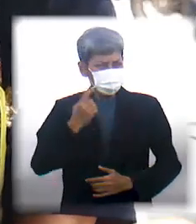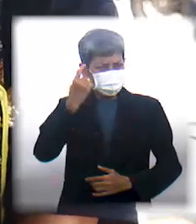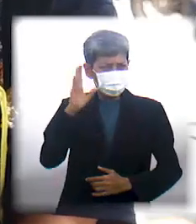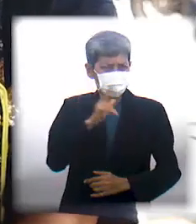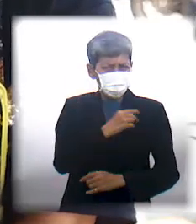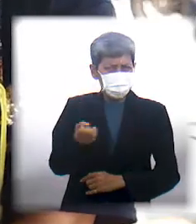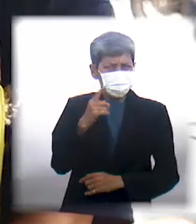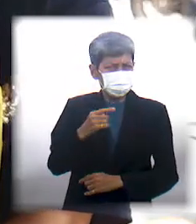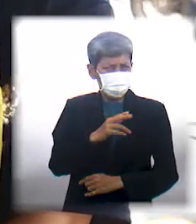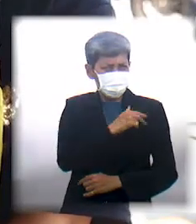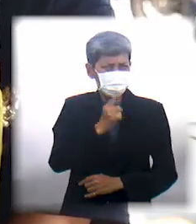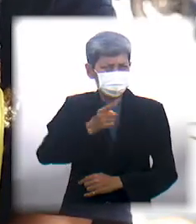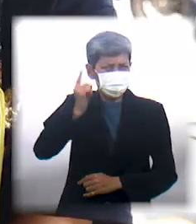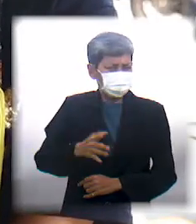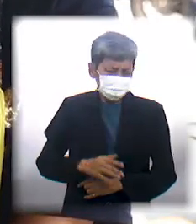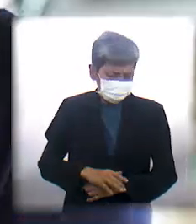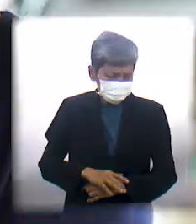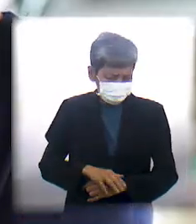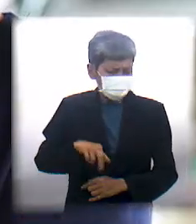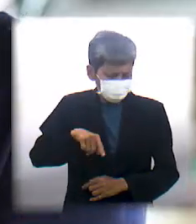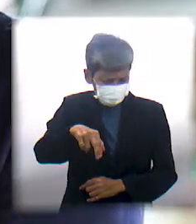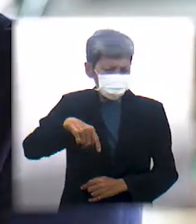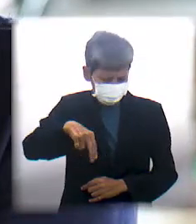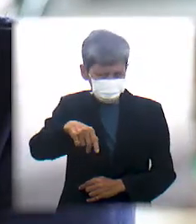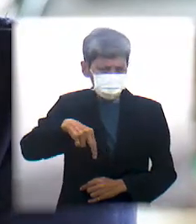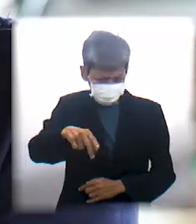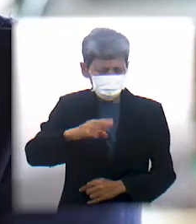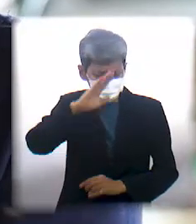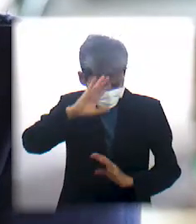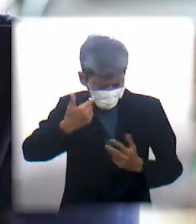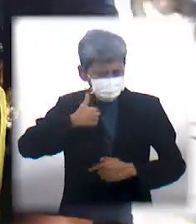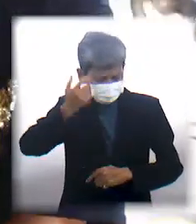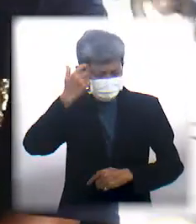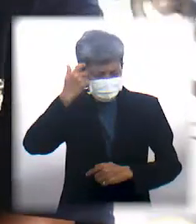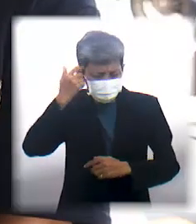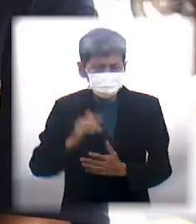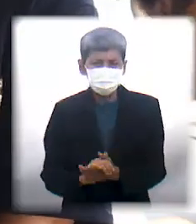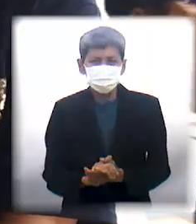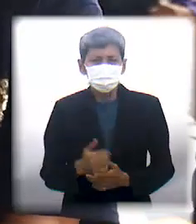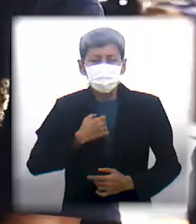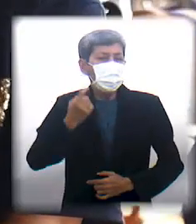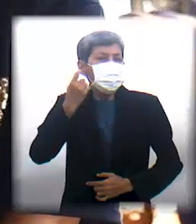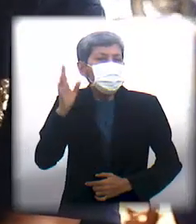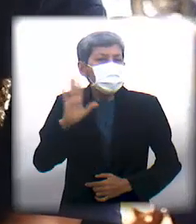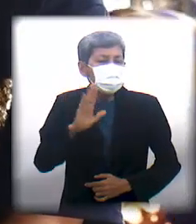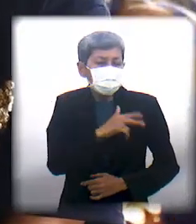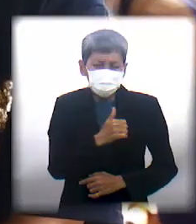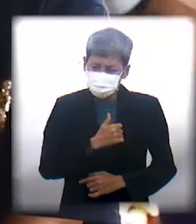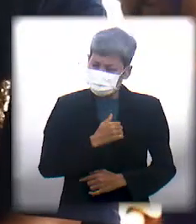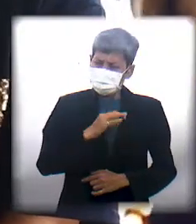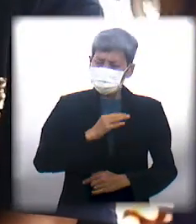ค่ะคิดว่าไม่ต้องได้นะคิดว่าเดี๋ยวต้องหายอะไรเงี้ยเหมือนเราจะไม่เชื่อหมออ่ะมันเร็ว